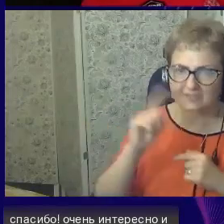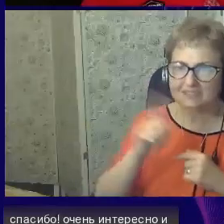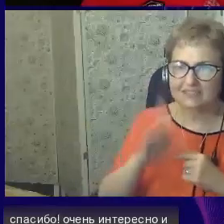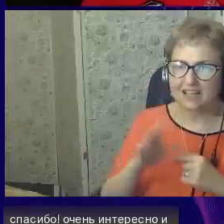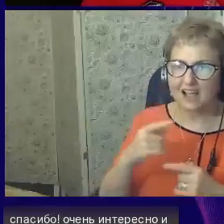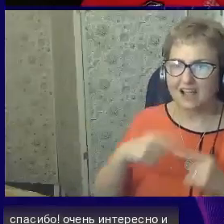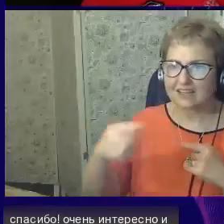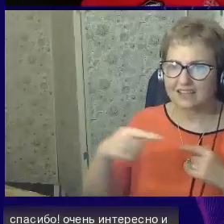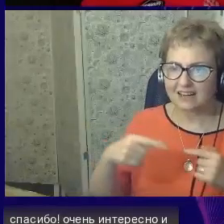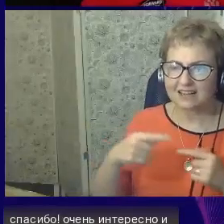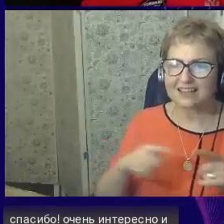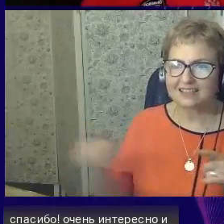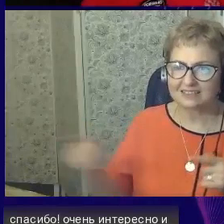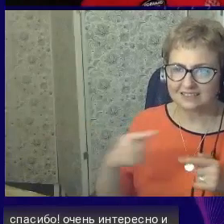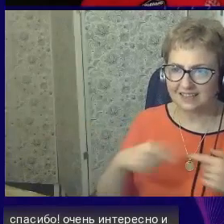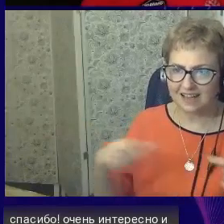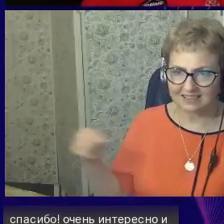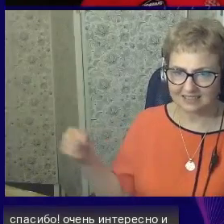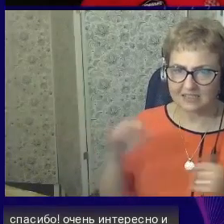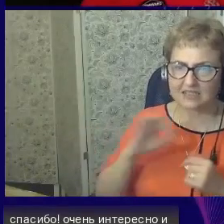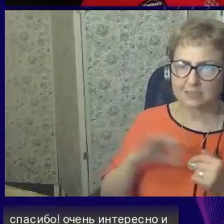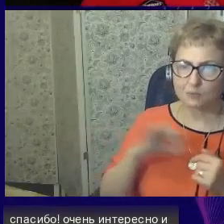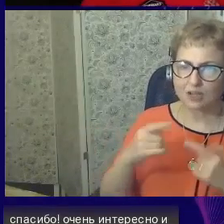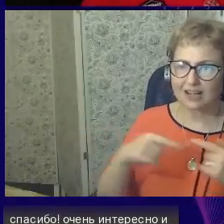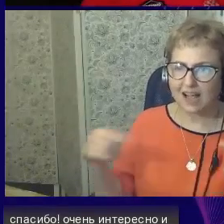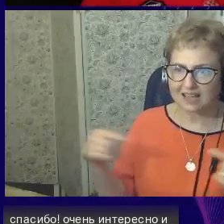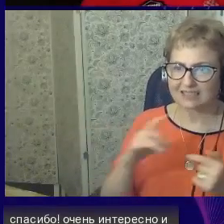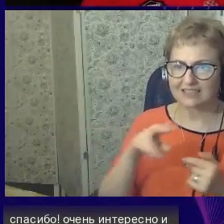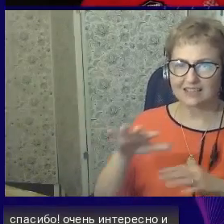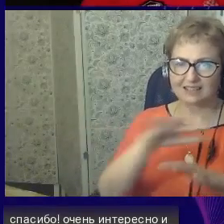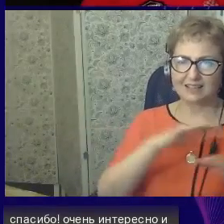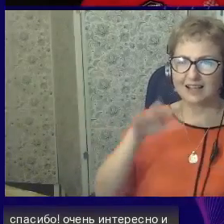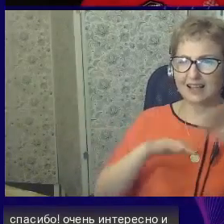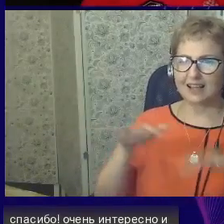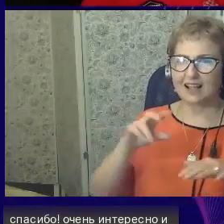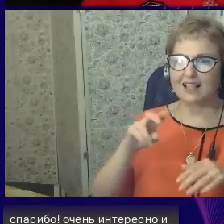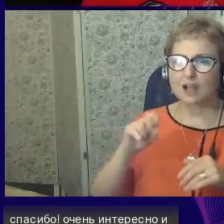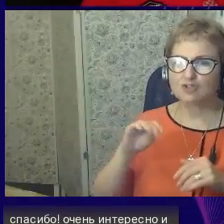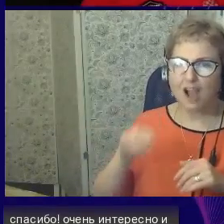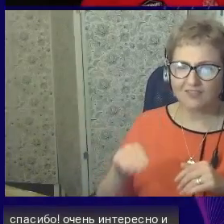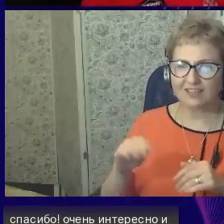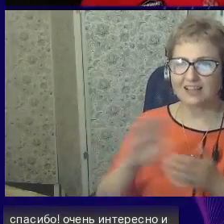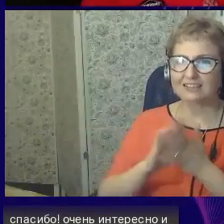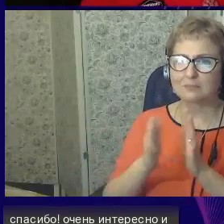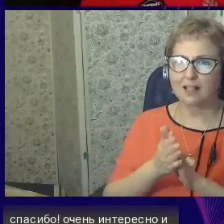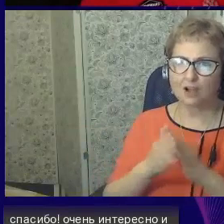эти дистанции разные, используются и разный ландшафт, и разное расположение объектов, и на